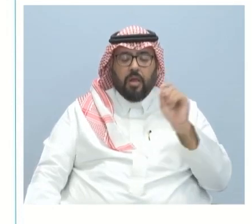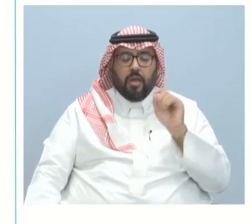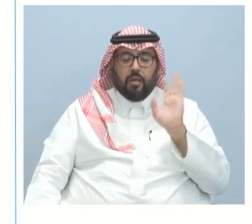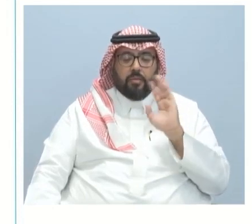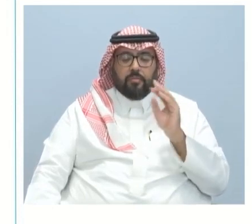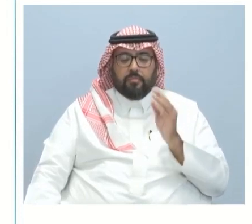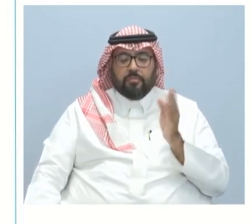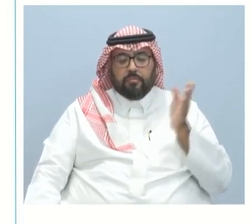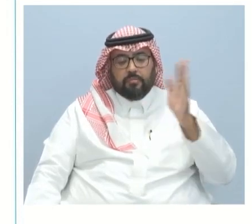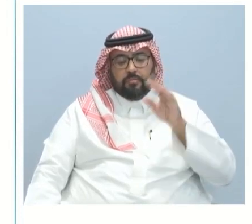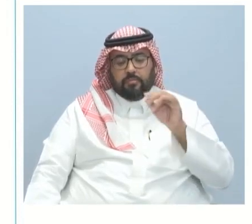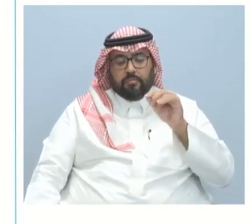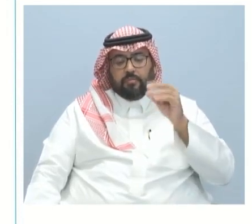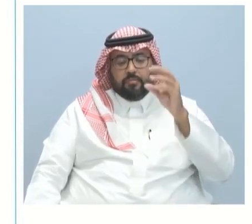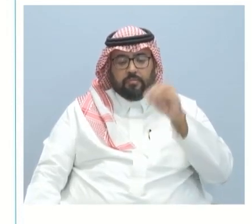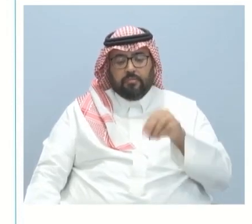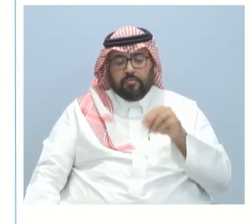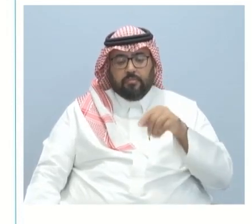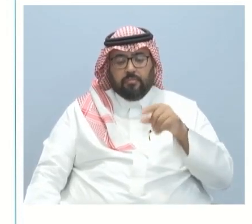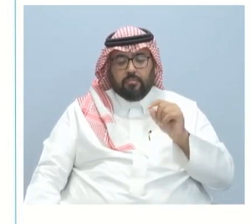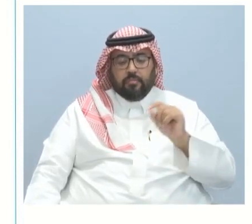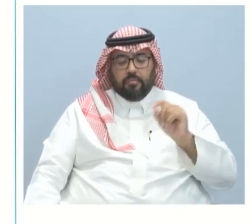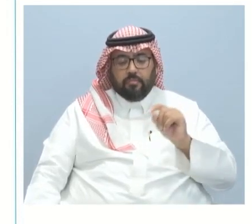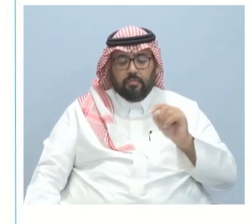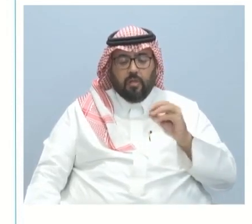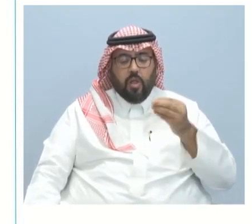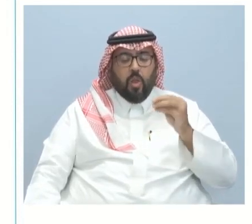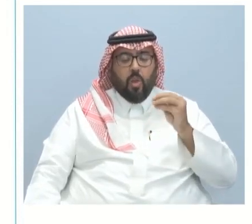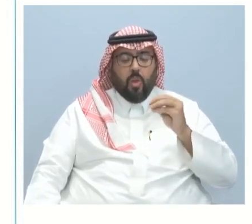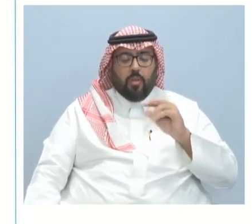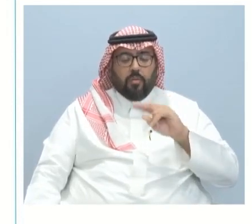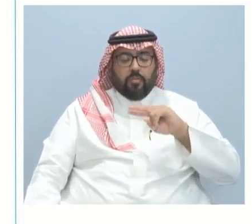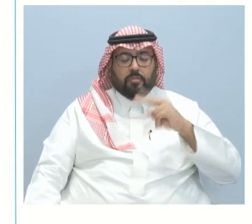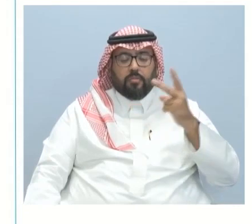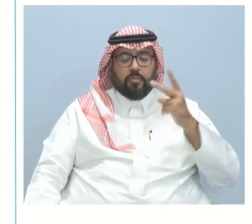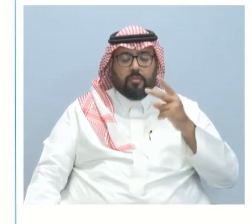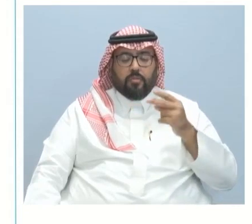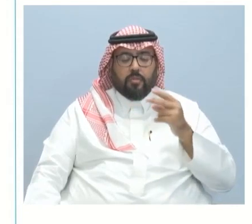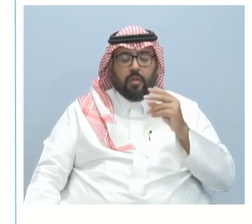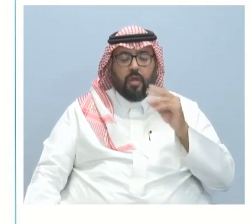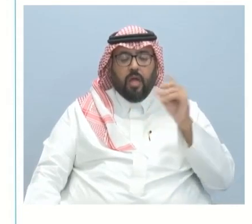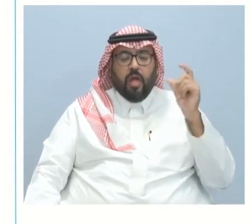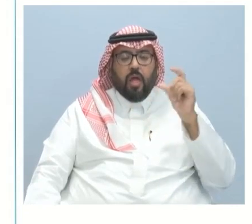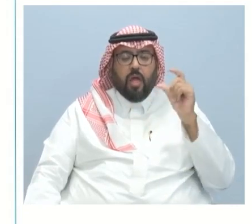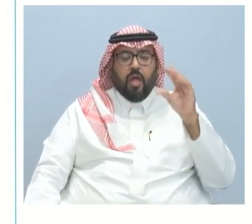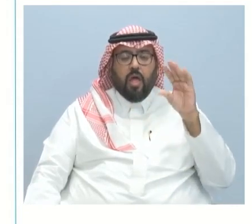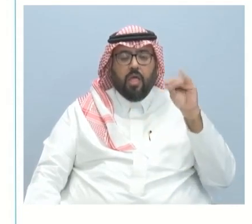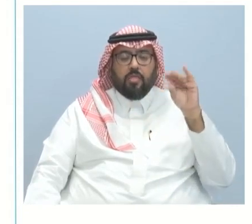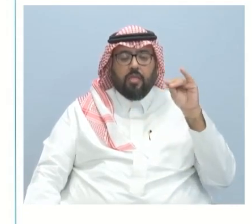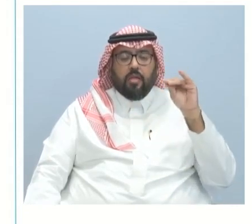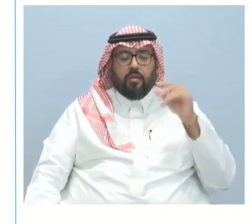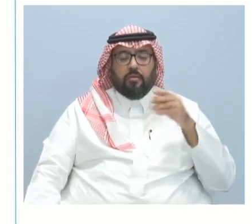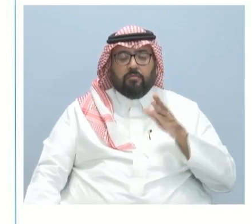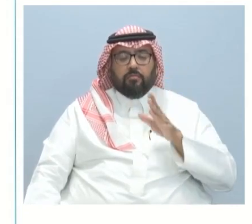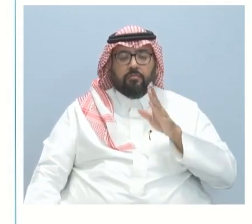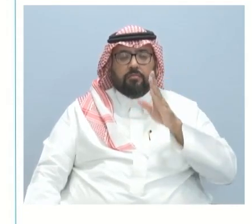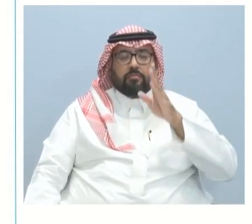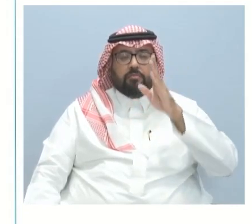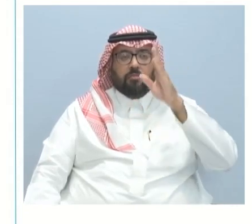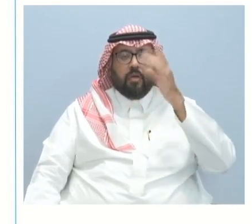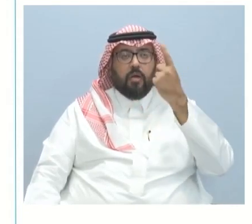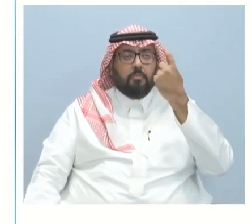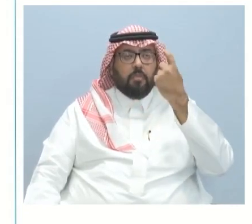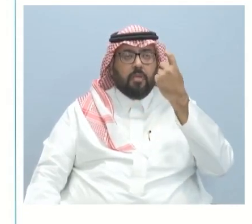سينقل القلم الى الاسفل ويقوم بتغيير اللون الى اللون الاخضر ثم يتحرك الى الامام عدد